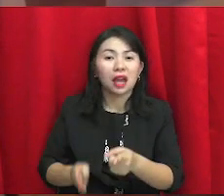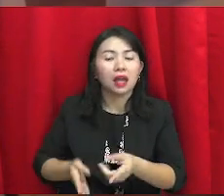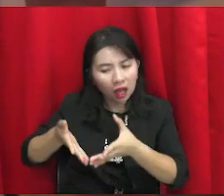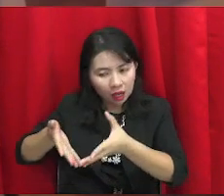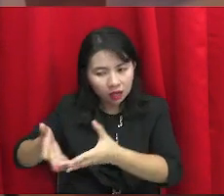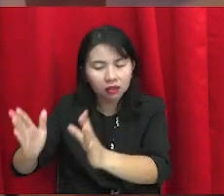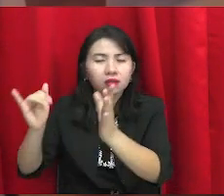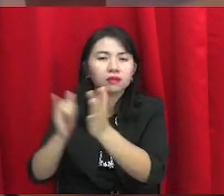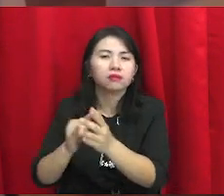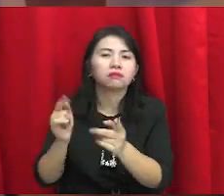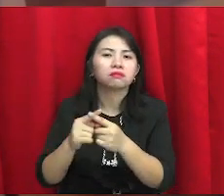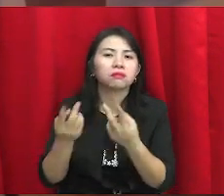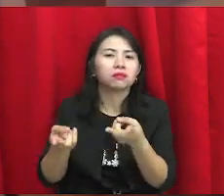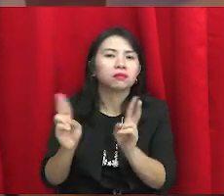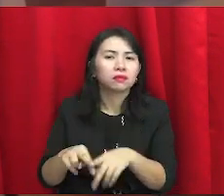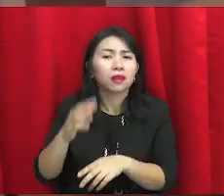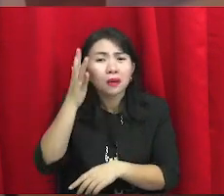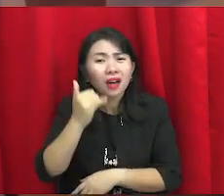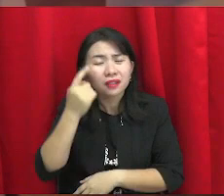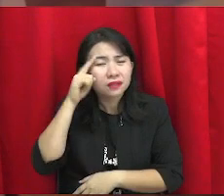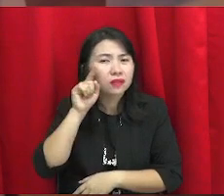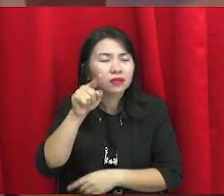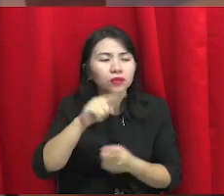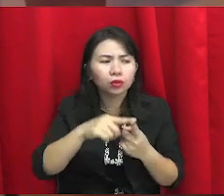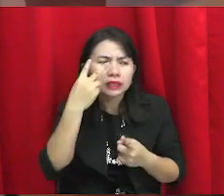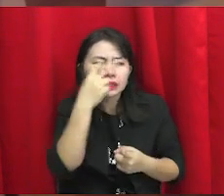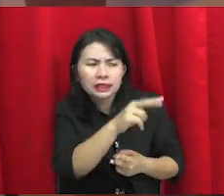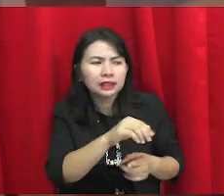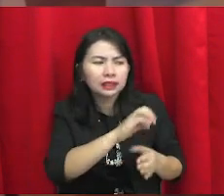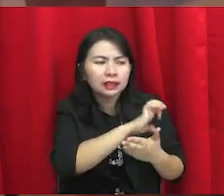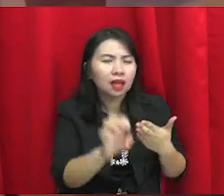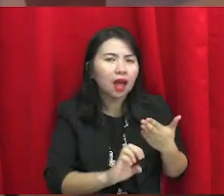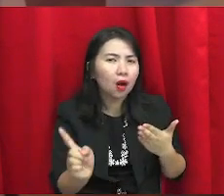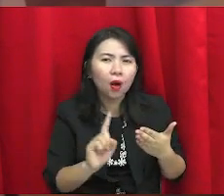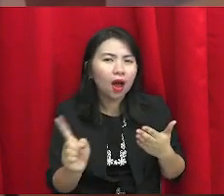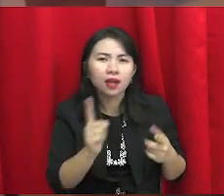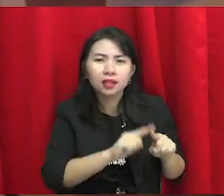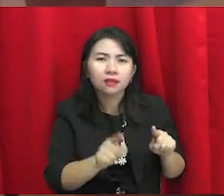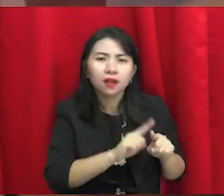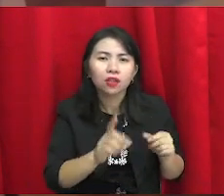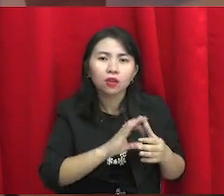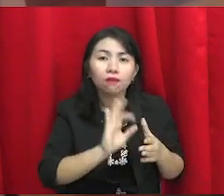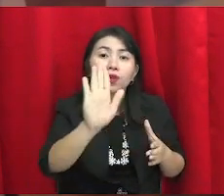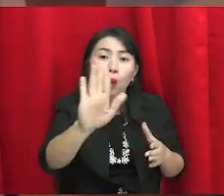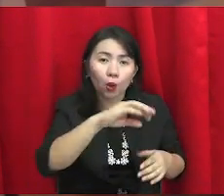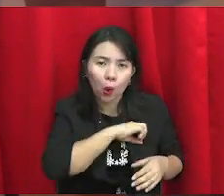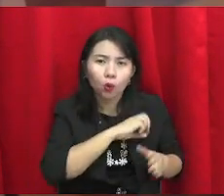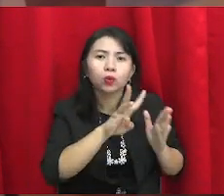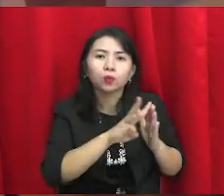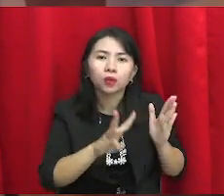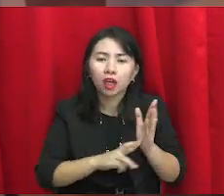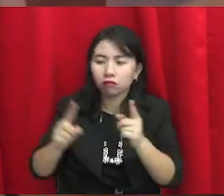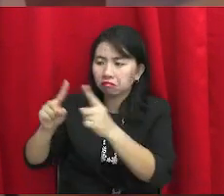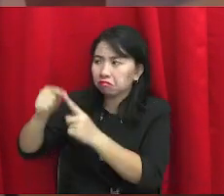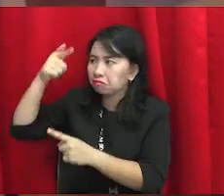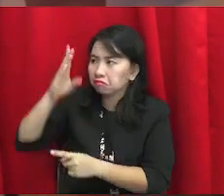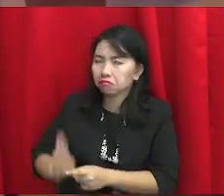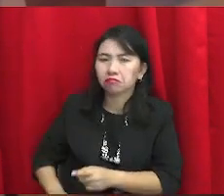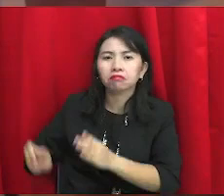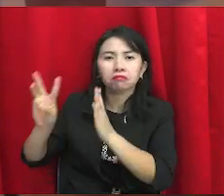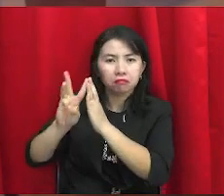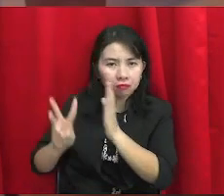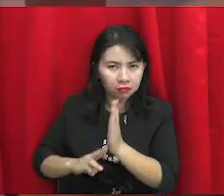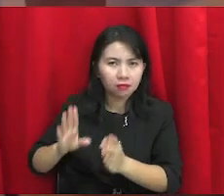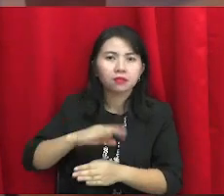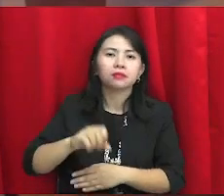yan. Bakit? Sige, para makita mo later on ang kaibahan ng will niya sa will mo. You see that? Now, kaya ako sinasabi